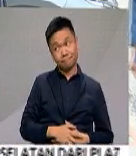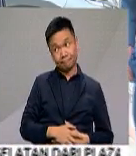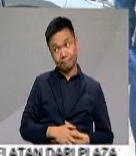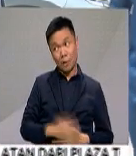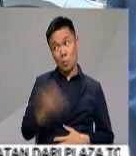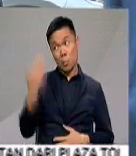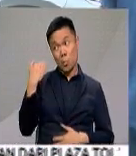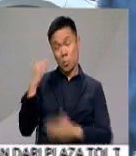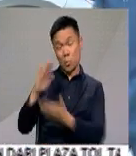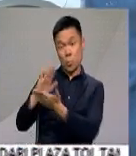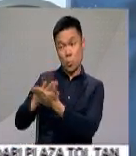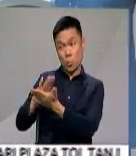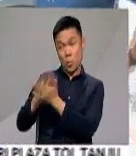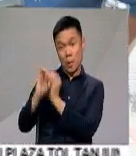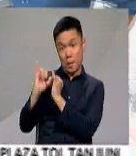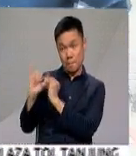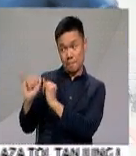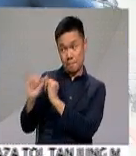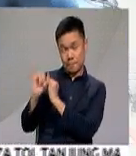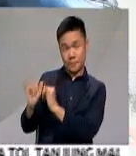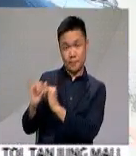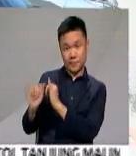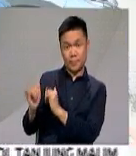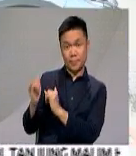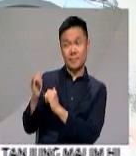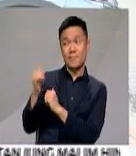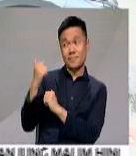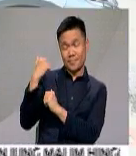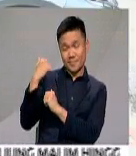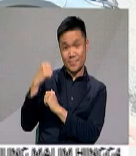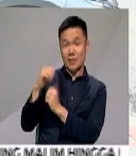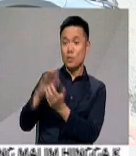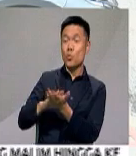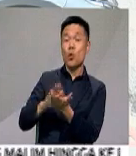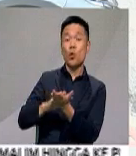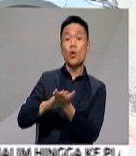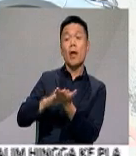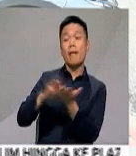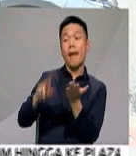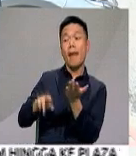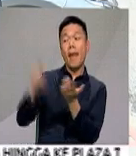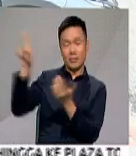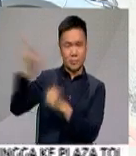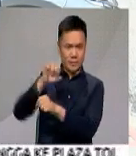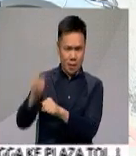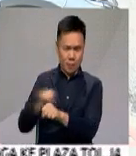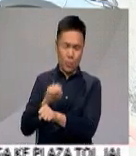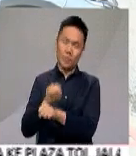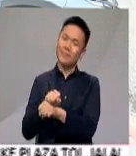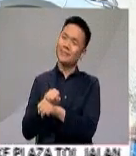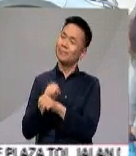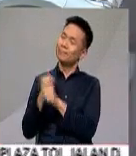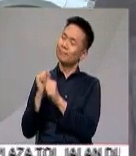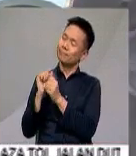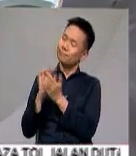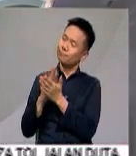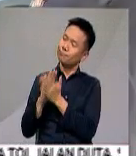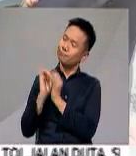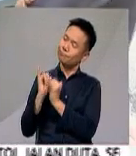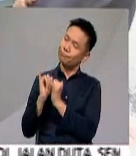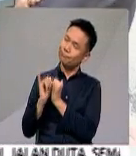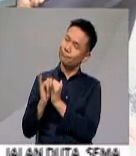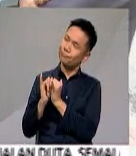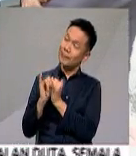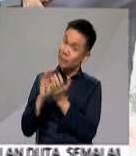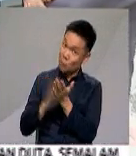sama di Sekolah Jaya Yunus Primary School di Singapura, dan kami pergi ke